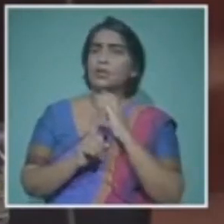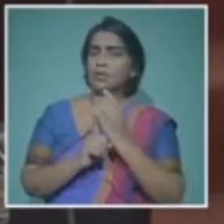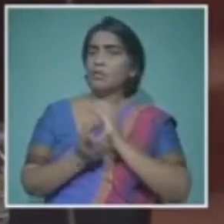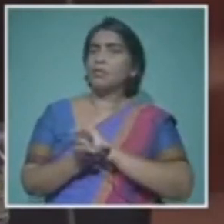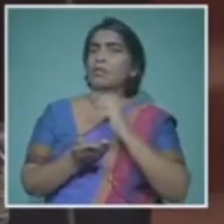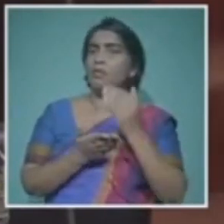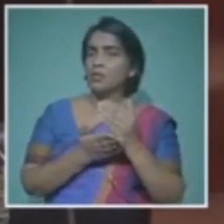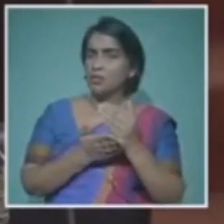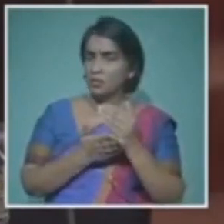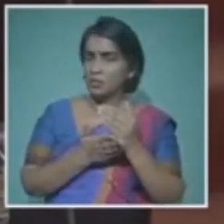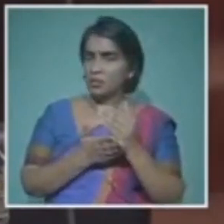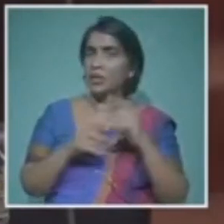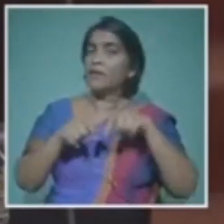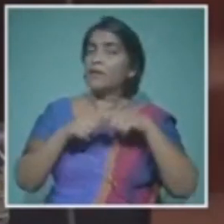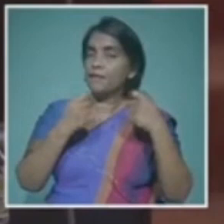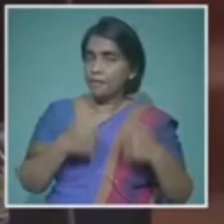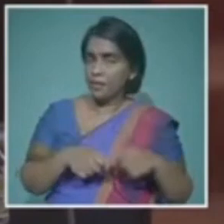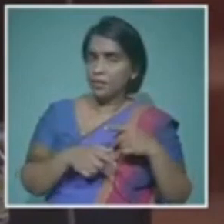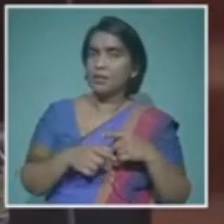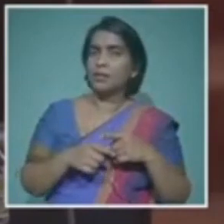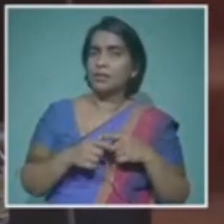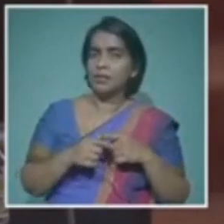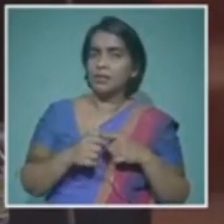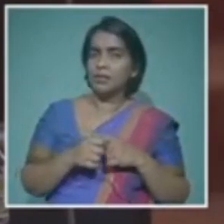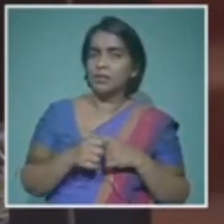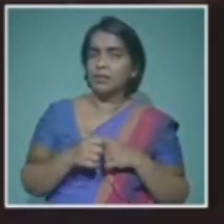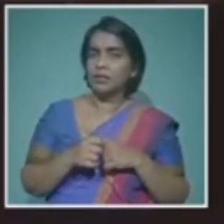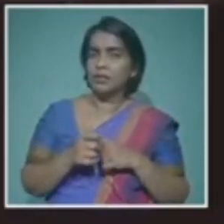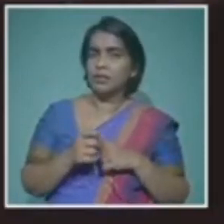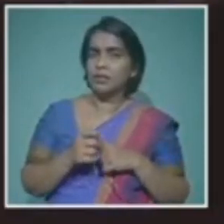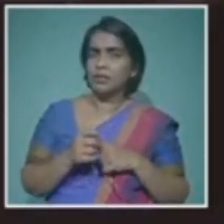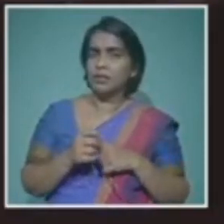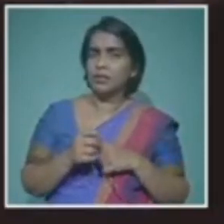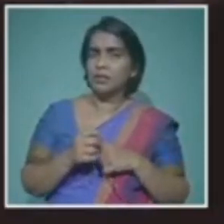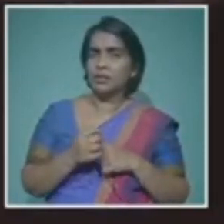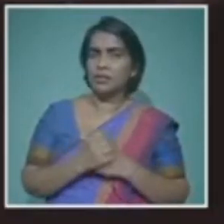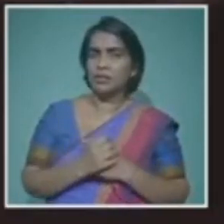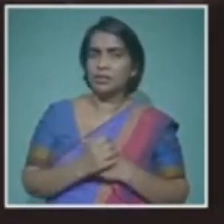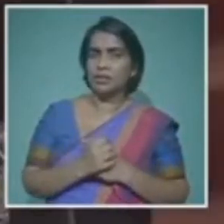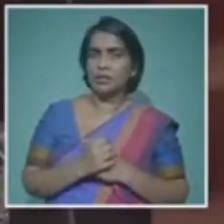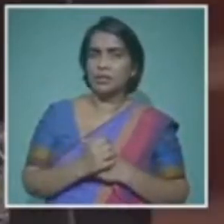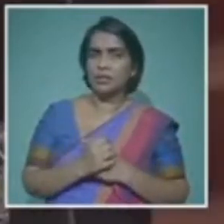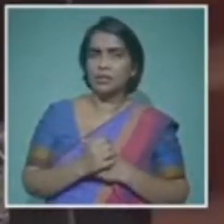සංස්කෘතික අරමුදලේ වේදංගන Honorable Member, you have cleared your point. No, what the hurry?